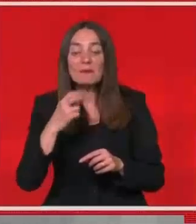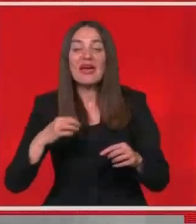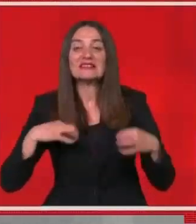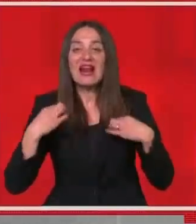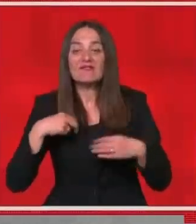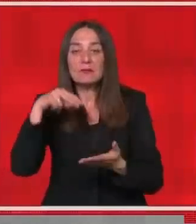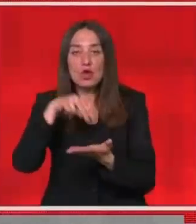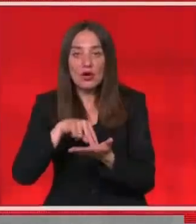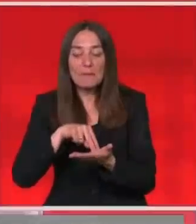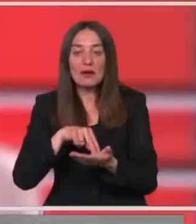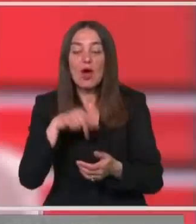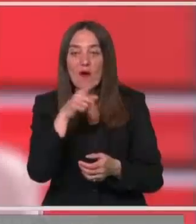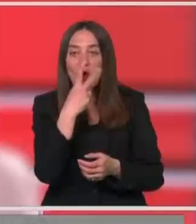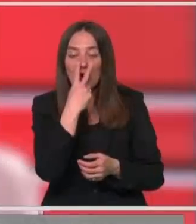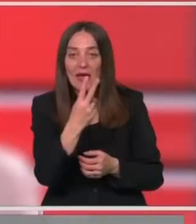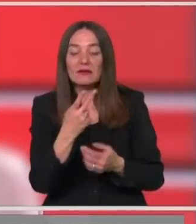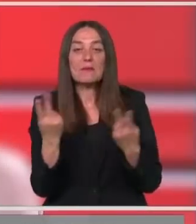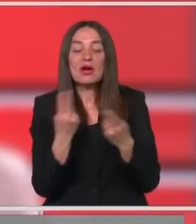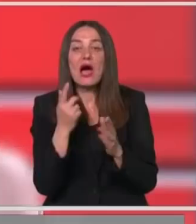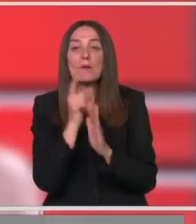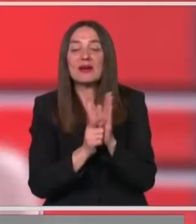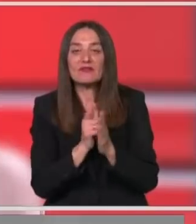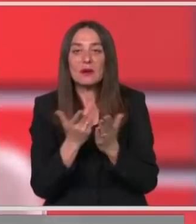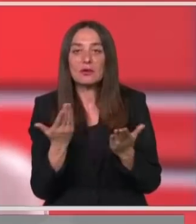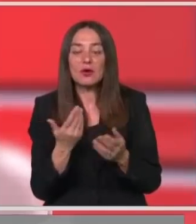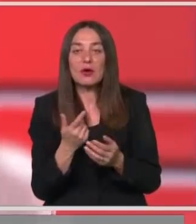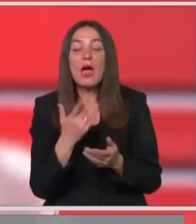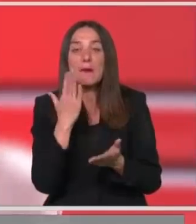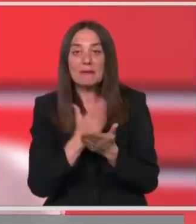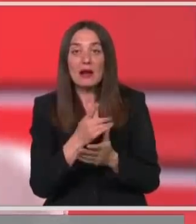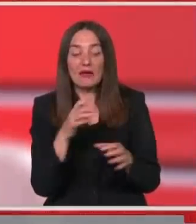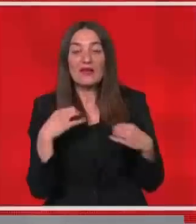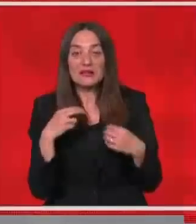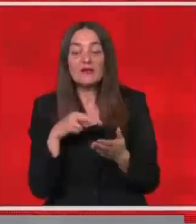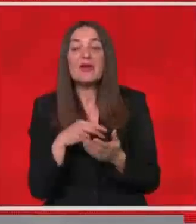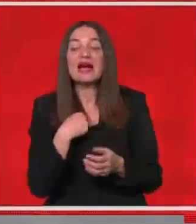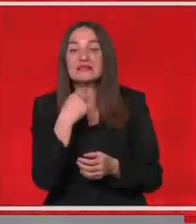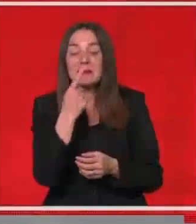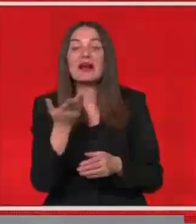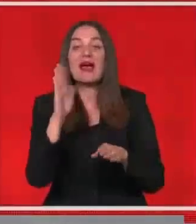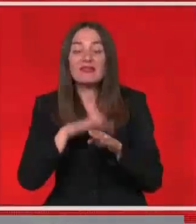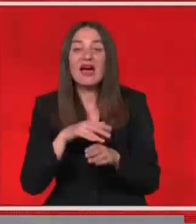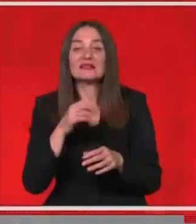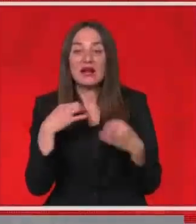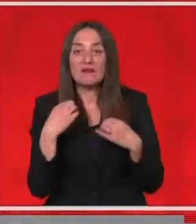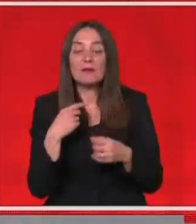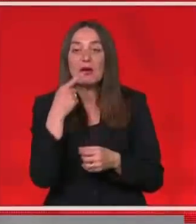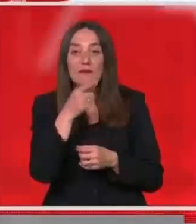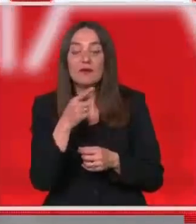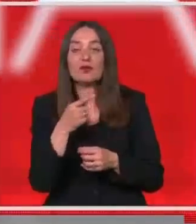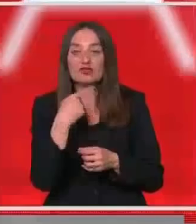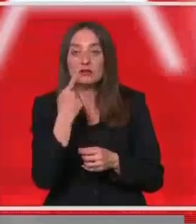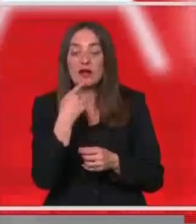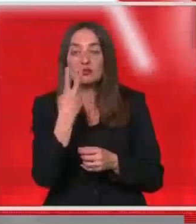nogama. Bila. Ovo gledamo kao privremenu. Kažete bila na zdravim nogama. Ne, rekao sam na zdravim nogama. Ne, znam, ali na ćete reći nogama,